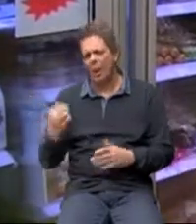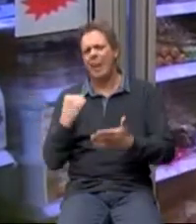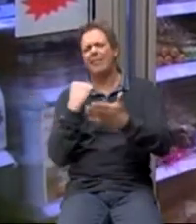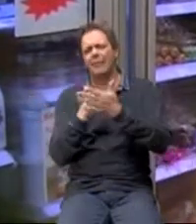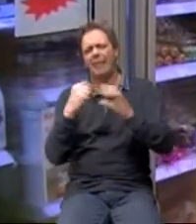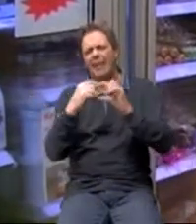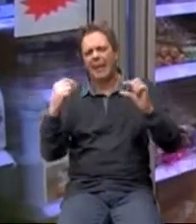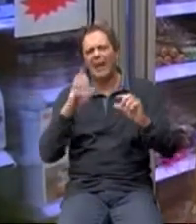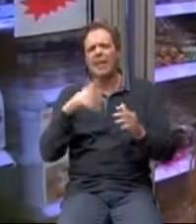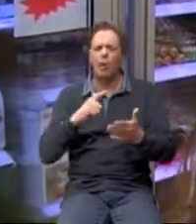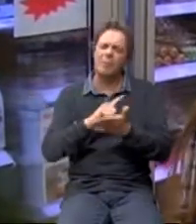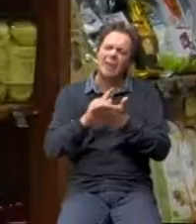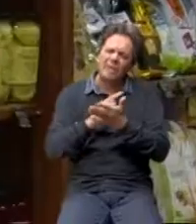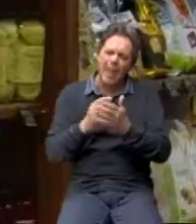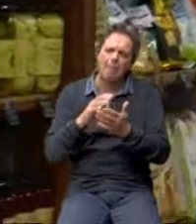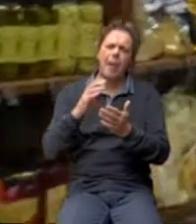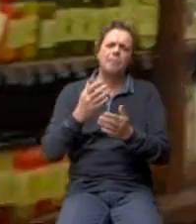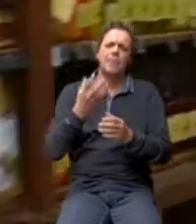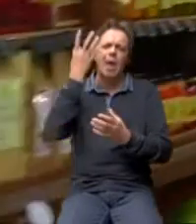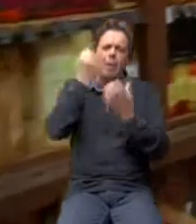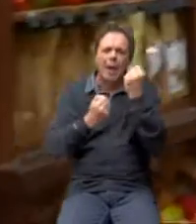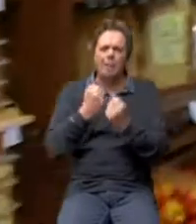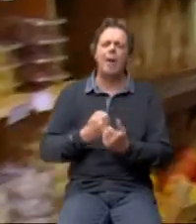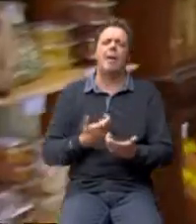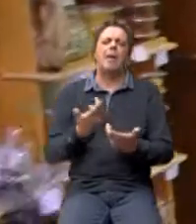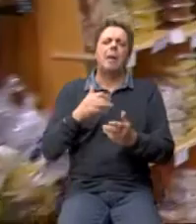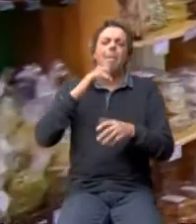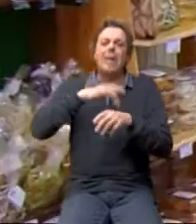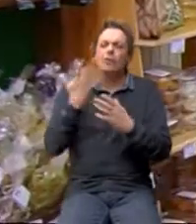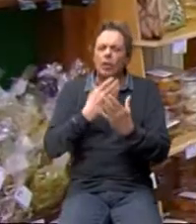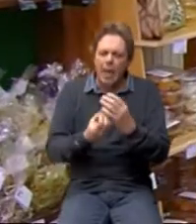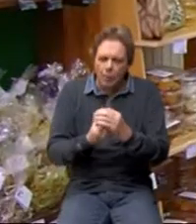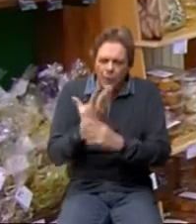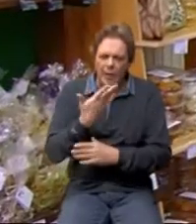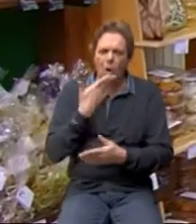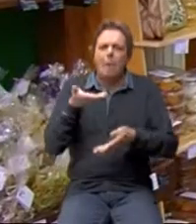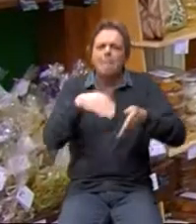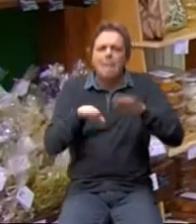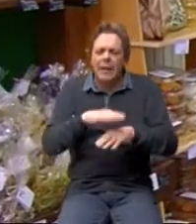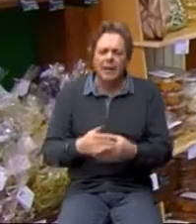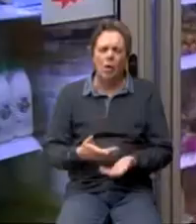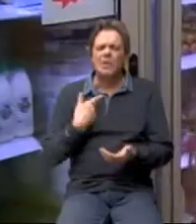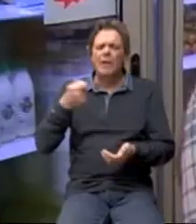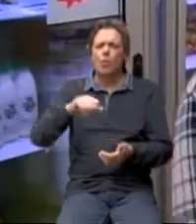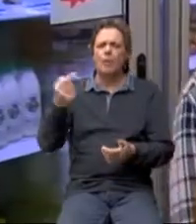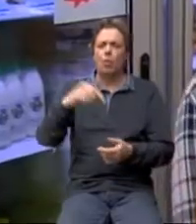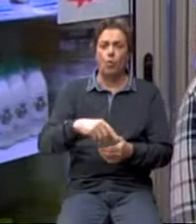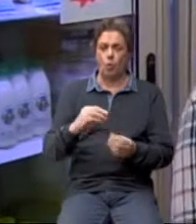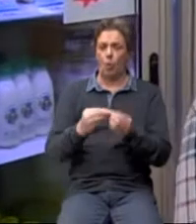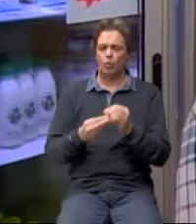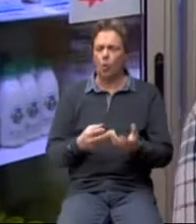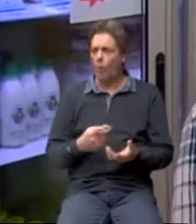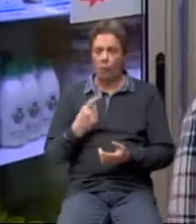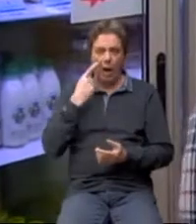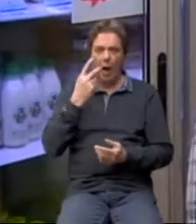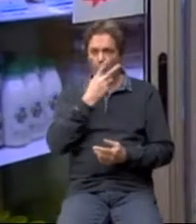mora sadržavati vrijeme berbe, mjesto gdje je proizvedeno, gdje je pakirano. Svaki kupac koji dođe u trgovinu,